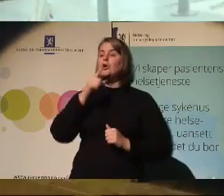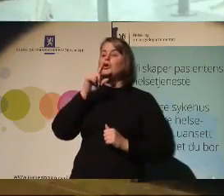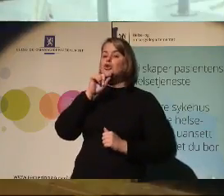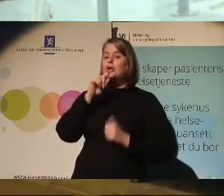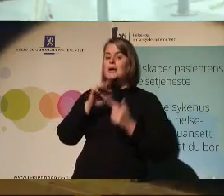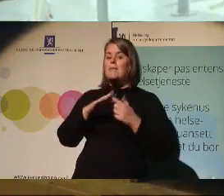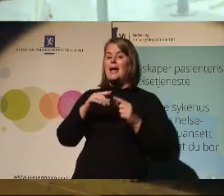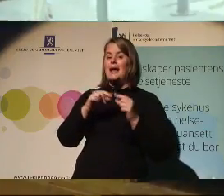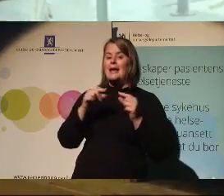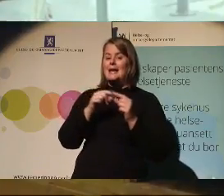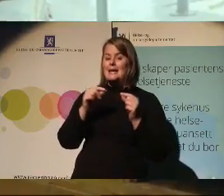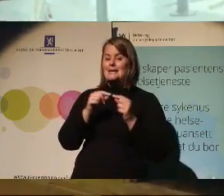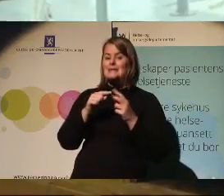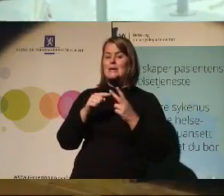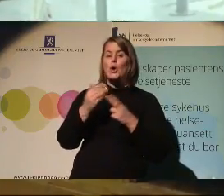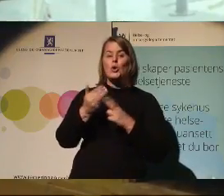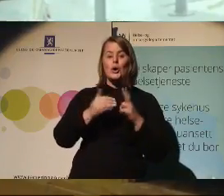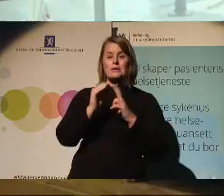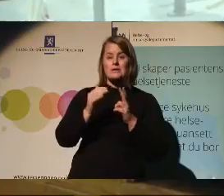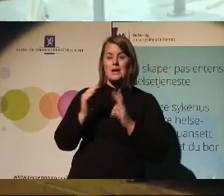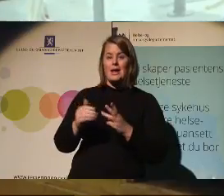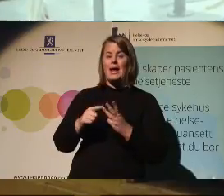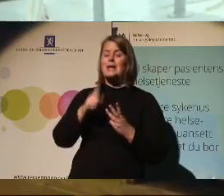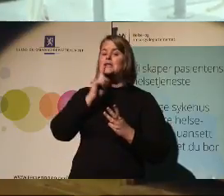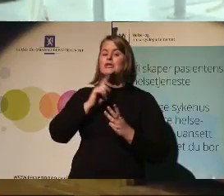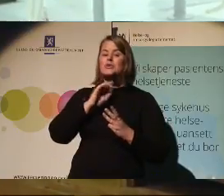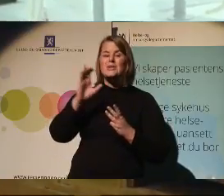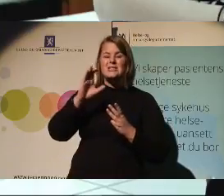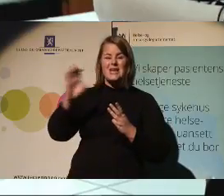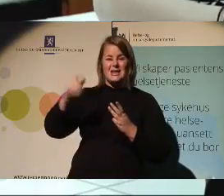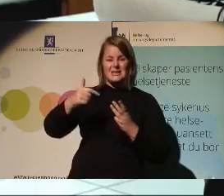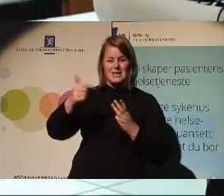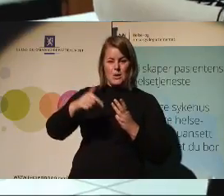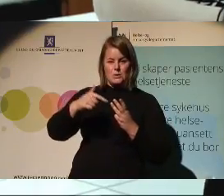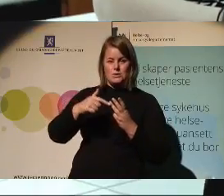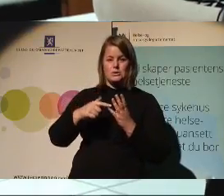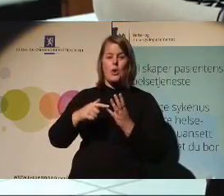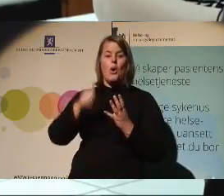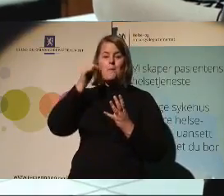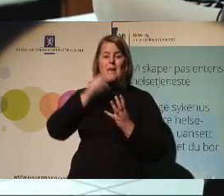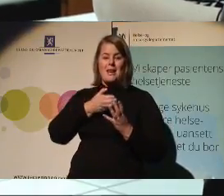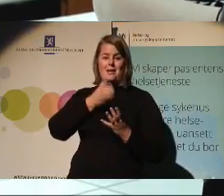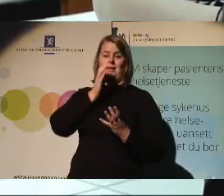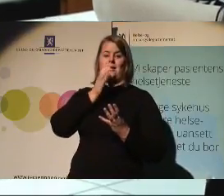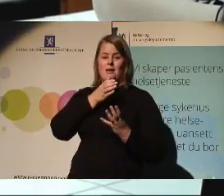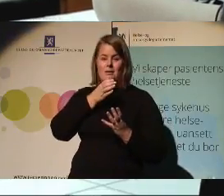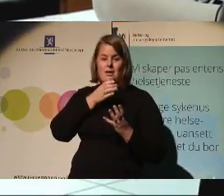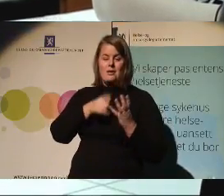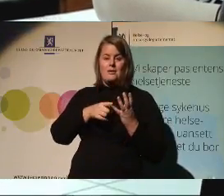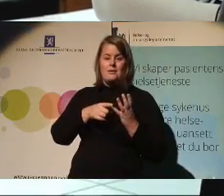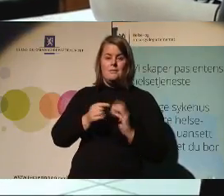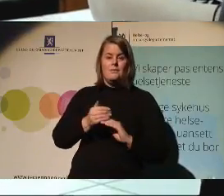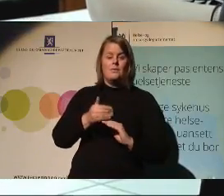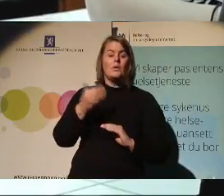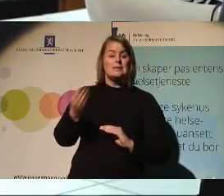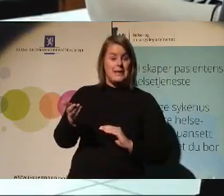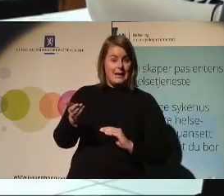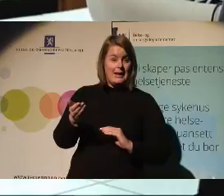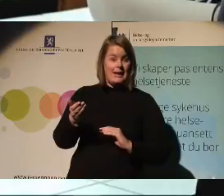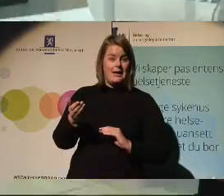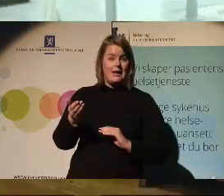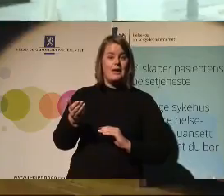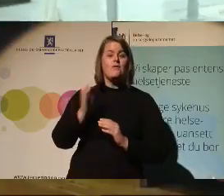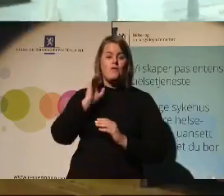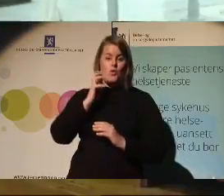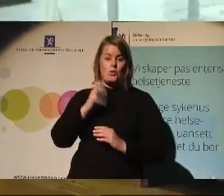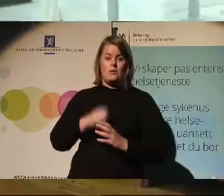ris, litt grønnsaker, sweet chili saus, og til dette så får de et glass melk, og litt senere så kommer de til å få en del